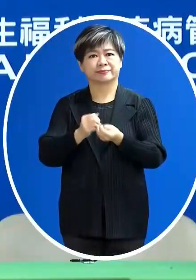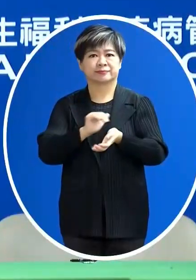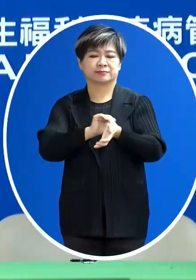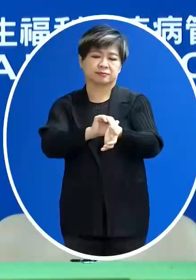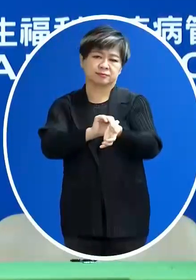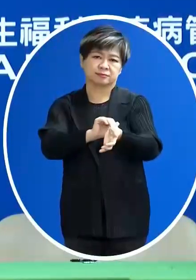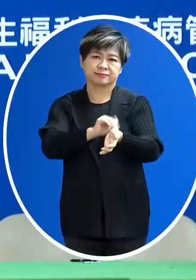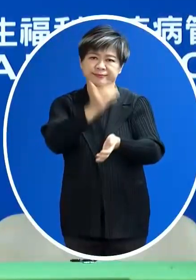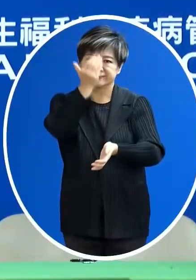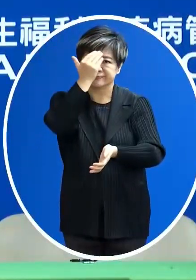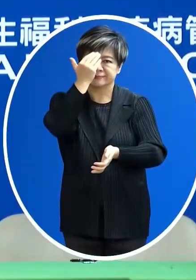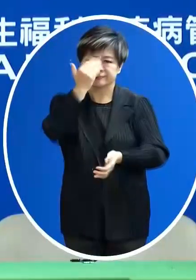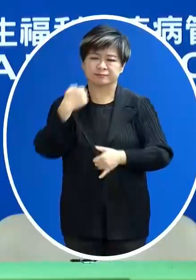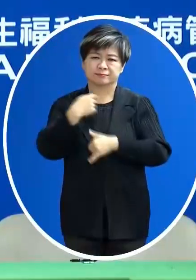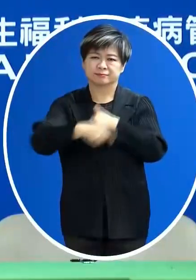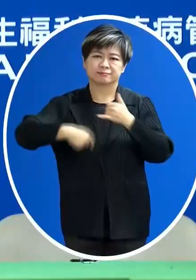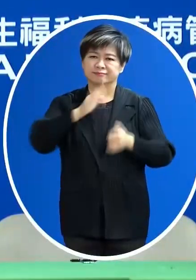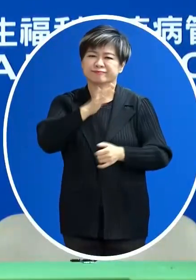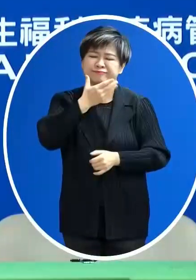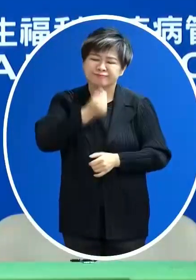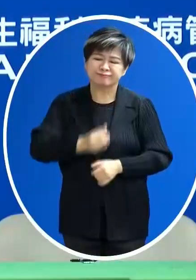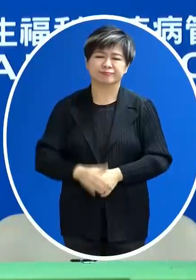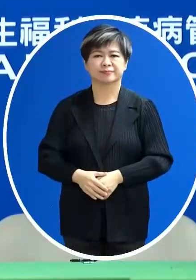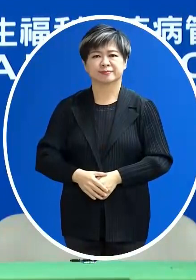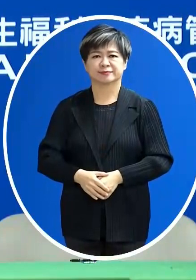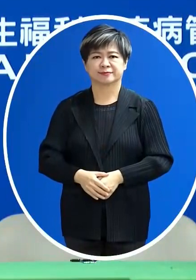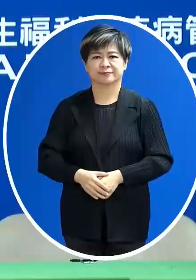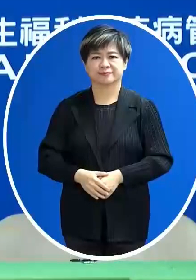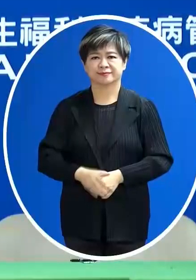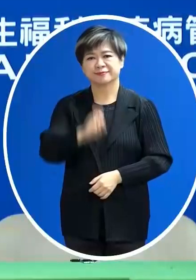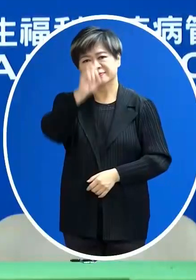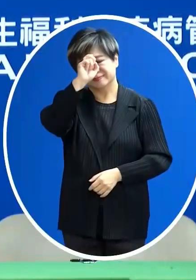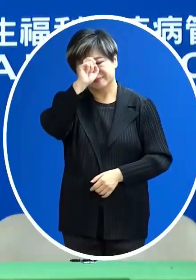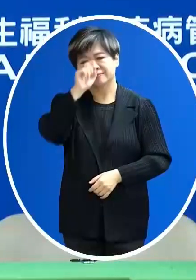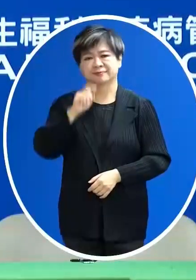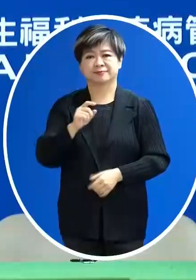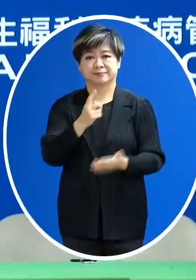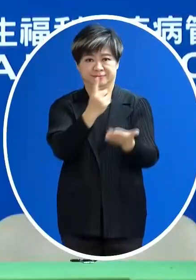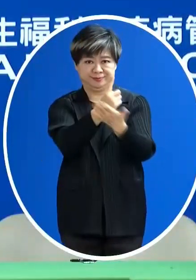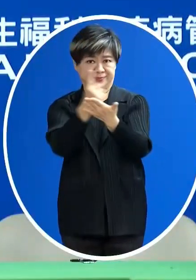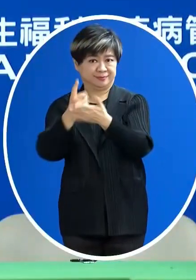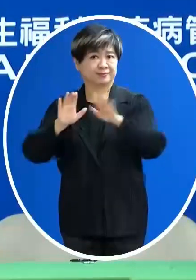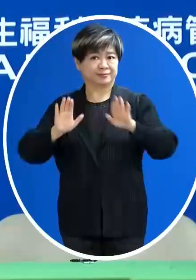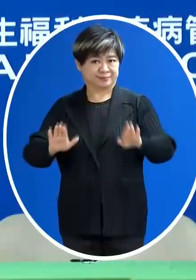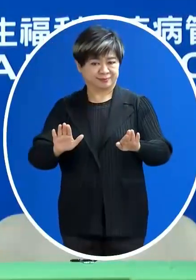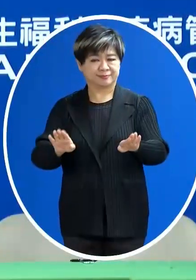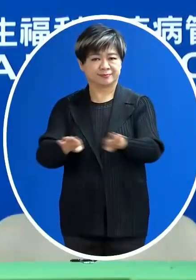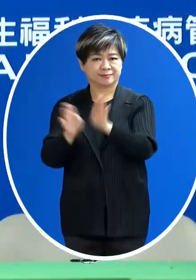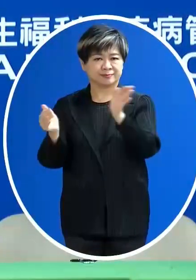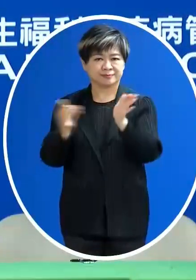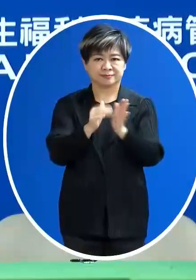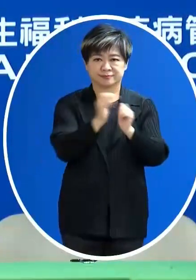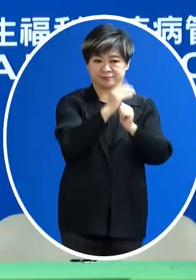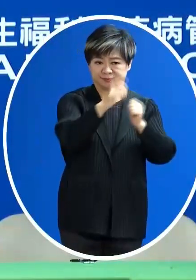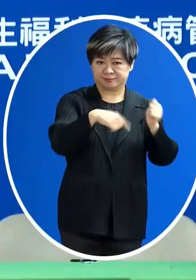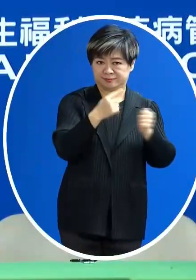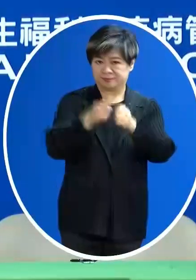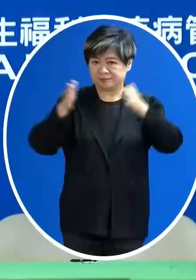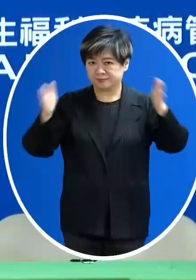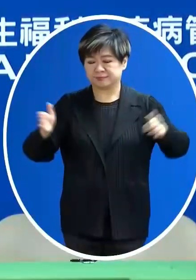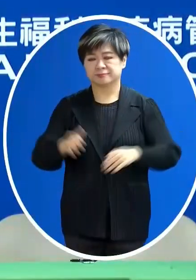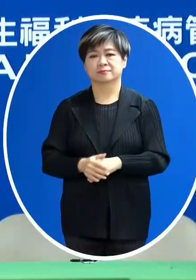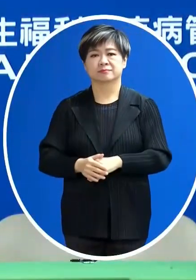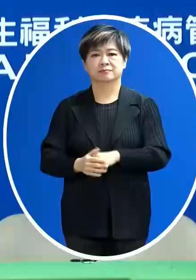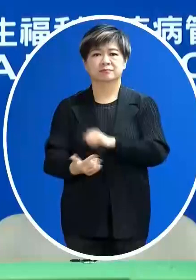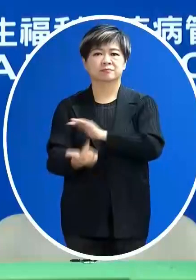较不好的这个现象，所以。希望大家在这个现在开始到年前的这个日子能